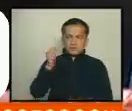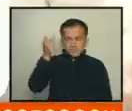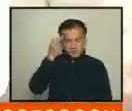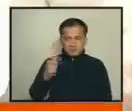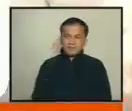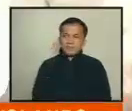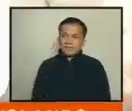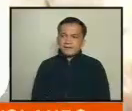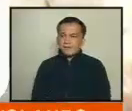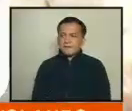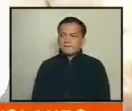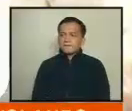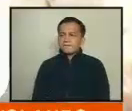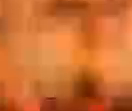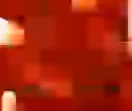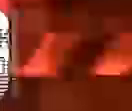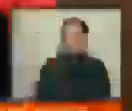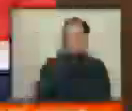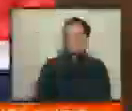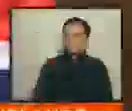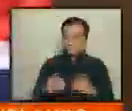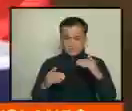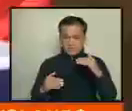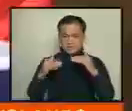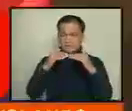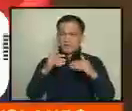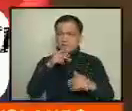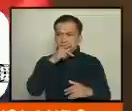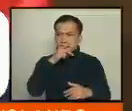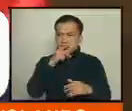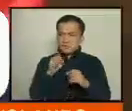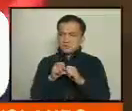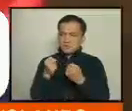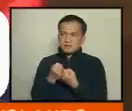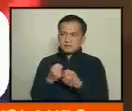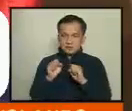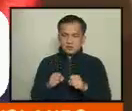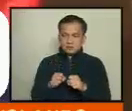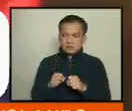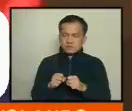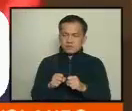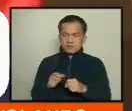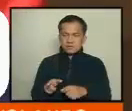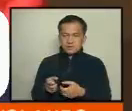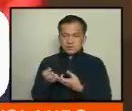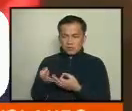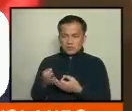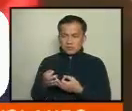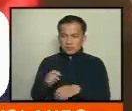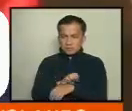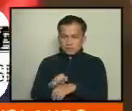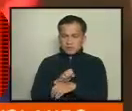ng gobyerno. Na unless pantayan mo yung private sector at kaya talagang buhayin ng empleyado ang